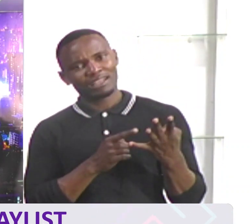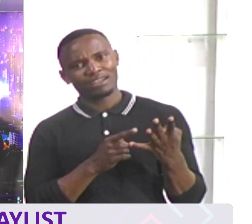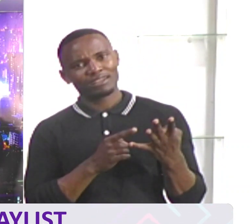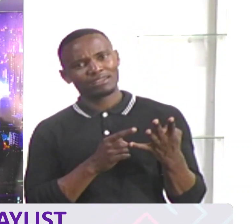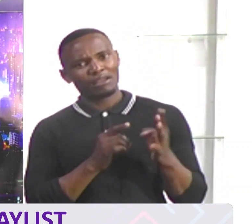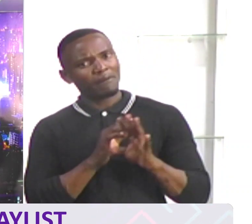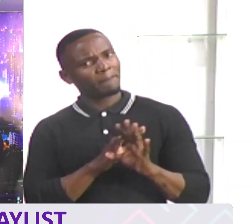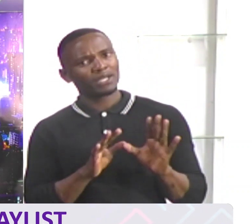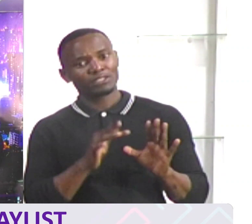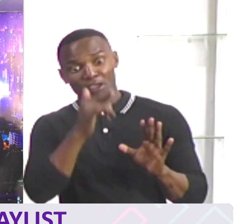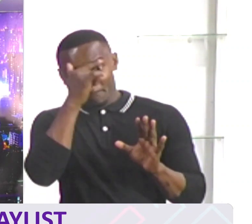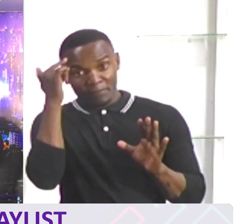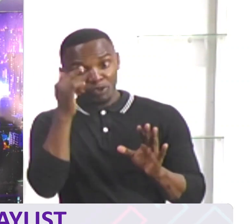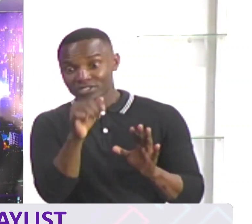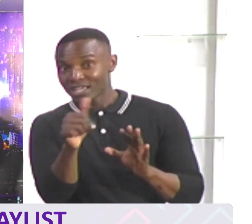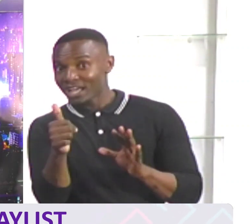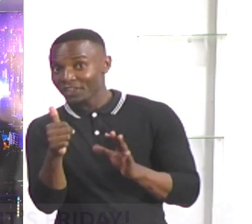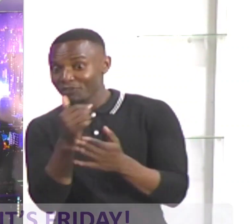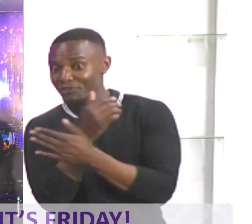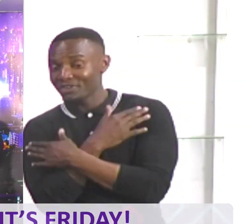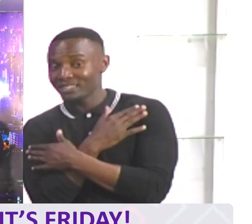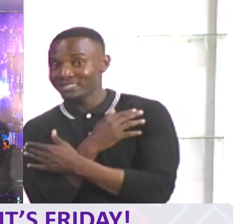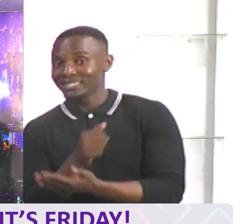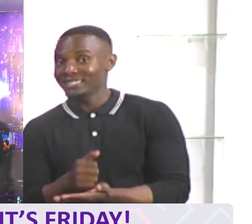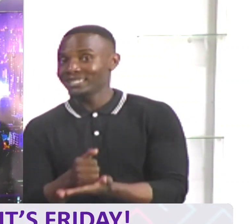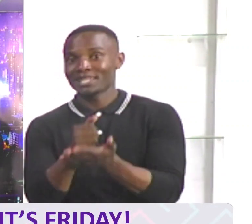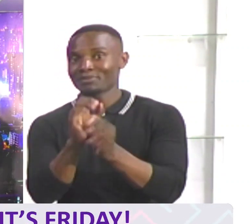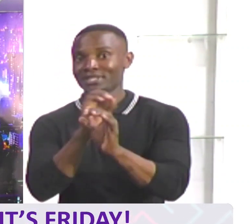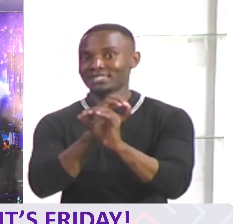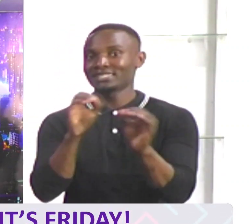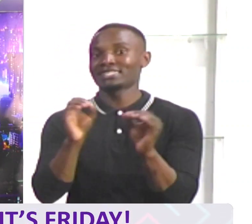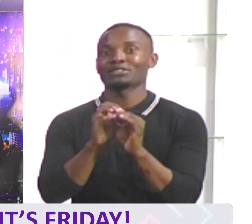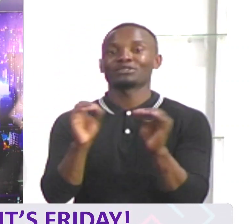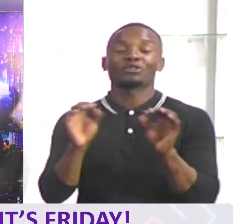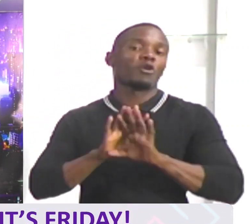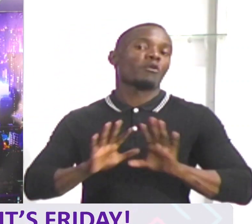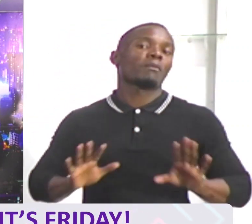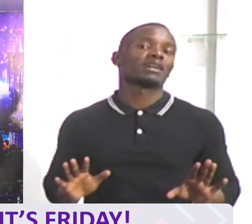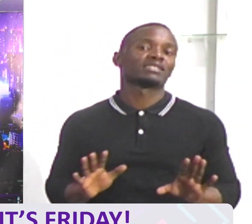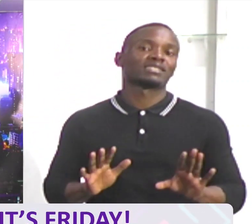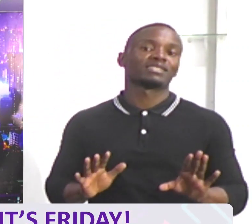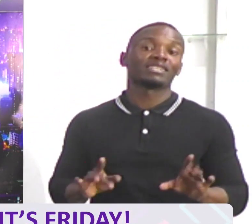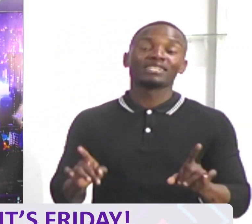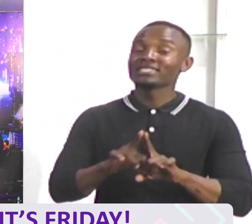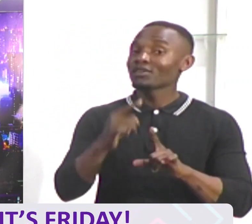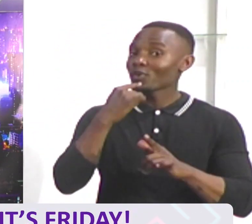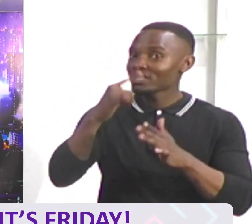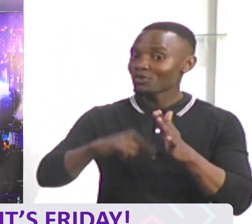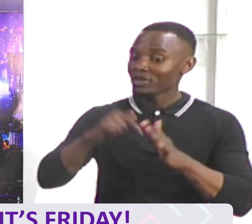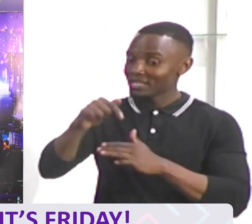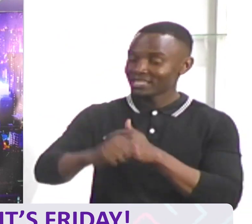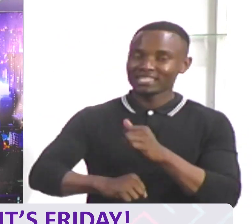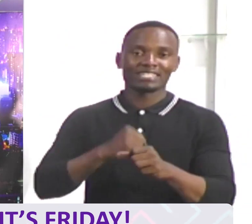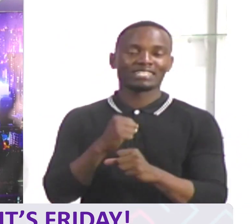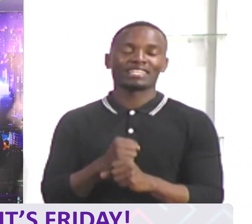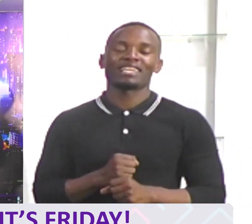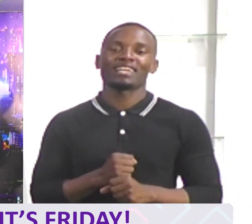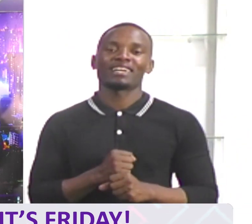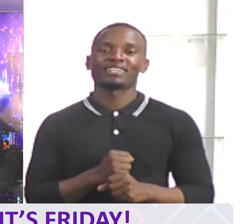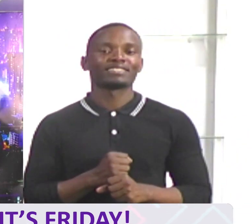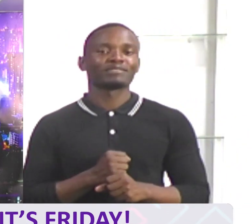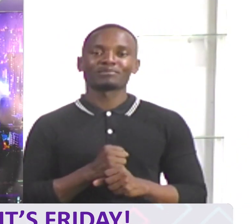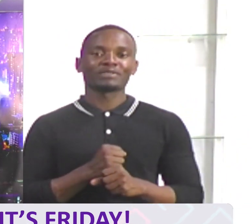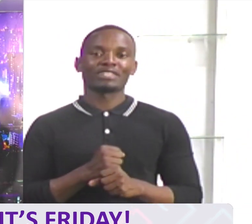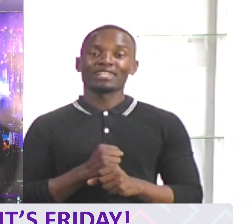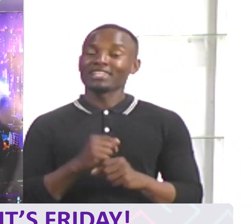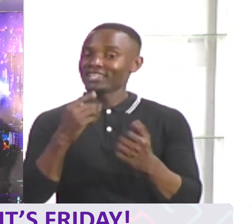Mtu wangu. Tukiangalia watu wengine jua msaidiane sana. Unatuteme hii mwaka. Na tumesema hii mwaka juu watu na hiyo. Jojo vile tunapenda